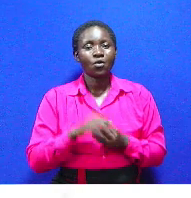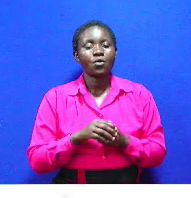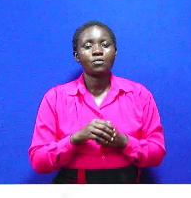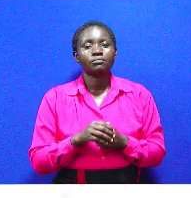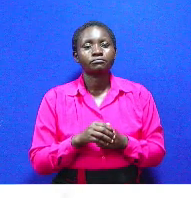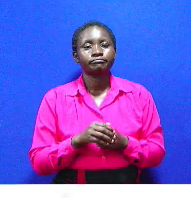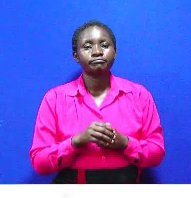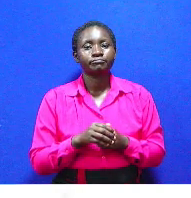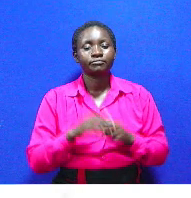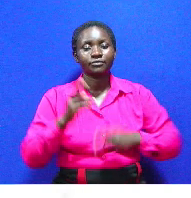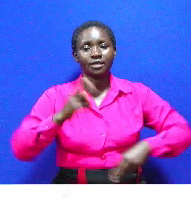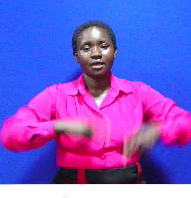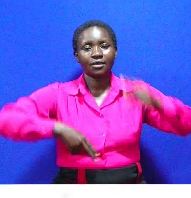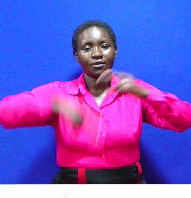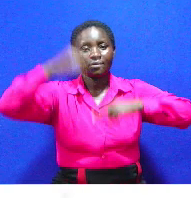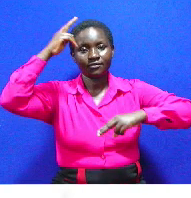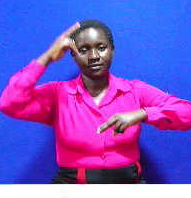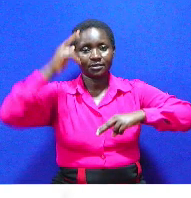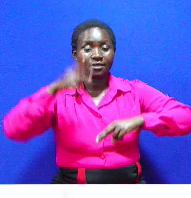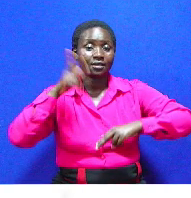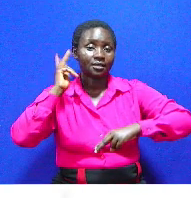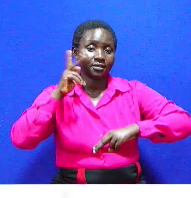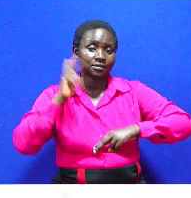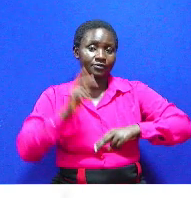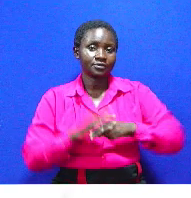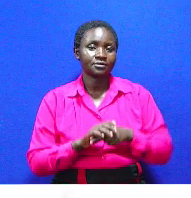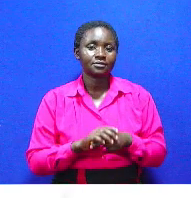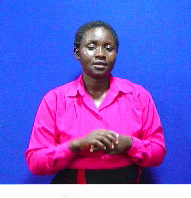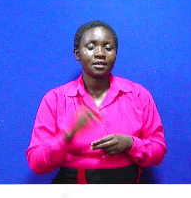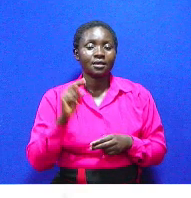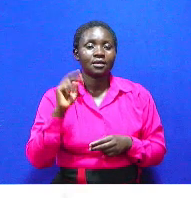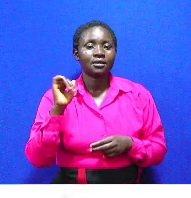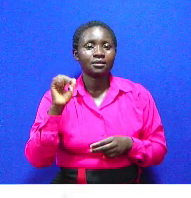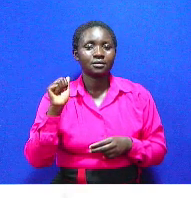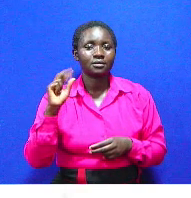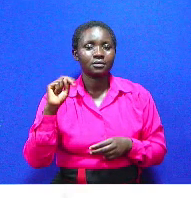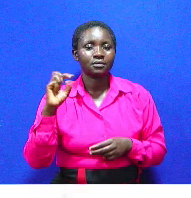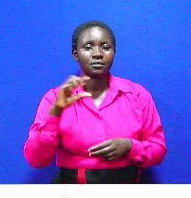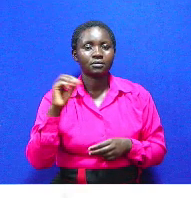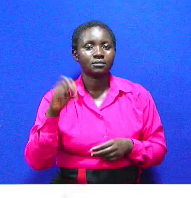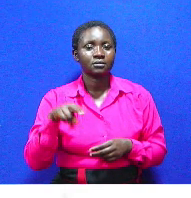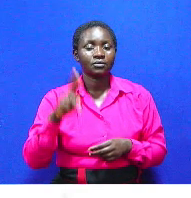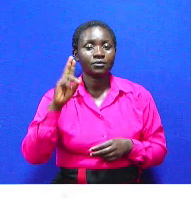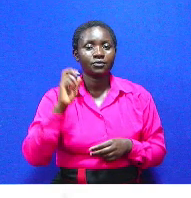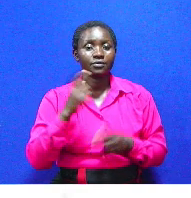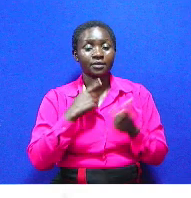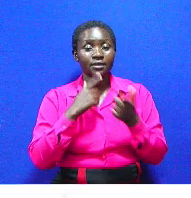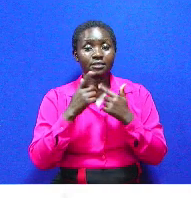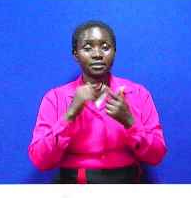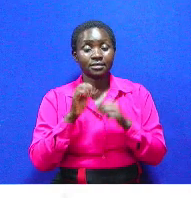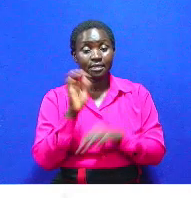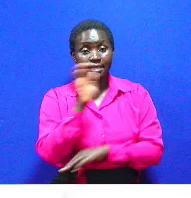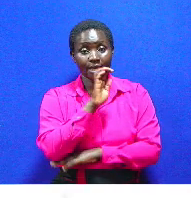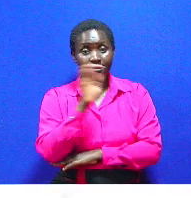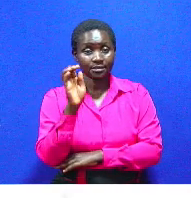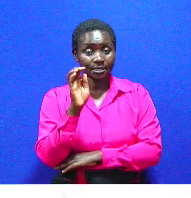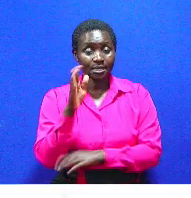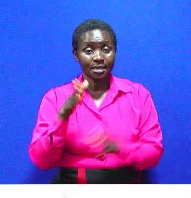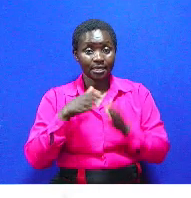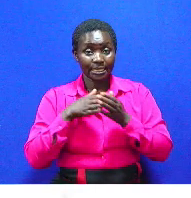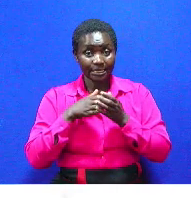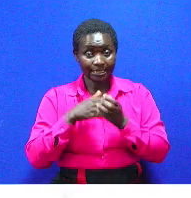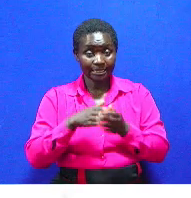ase University ya Kisii Vincent Nyangau. Nigabaka weso kebene na boigo kubulia abara ya bugu.